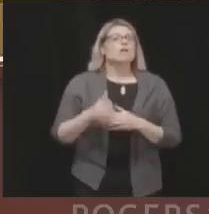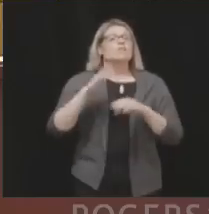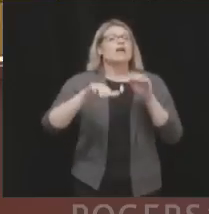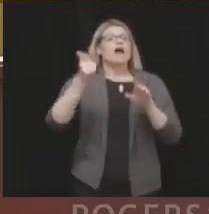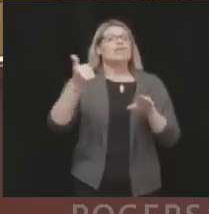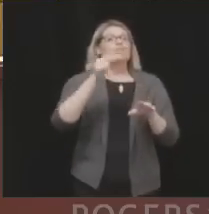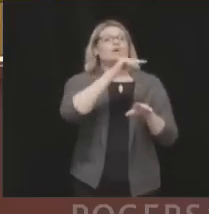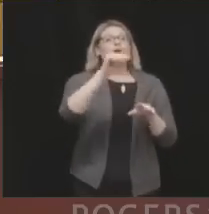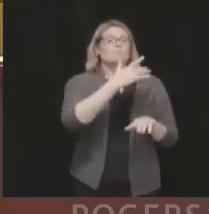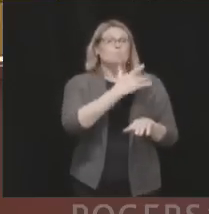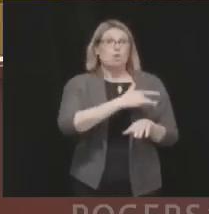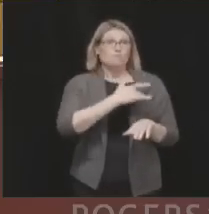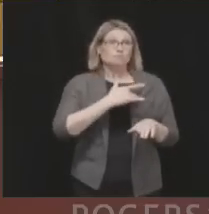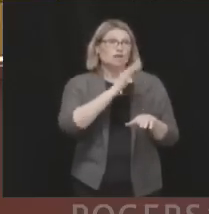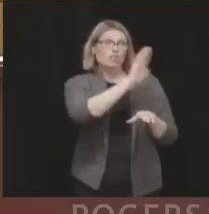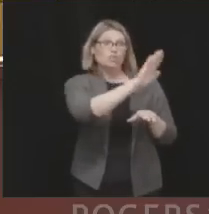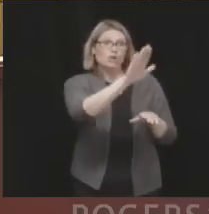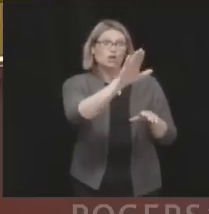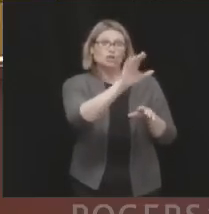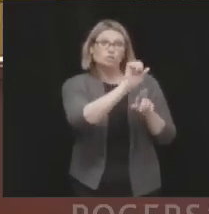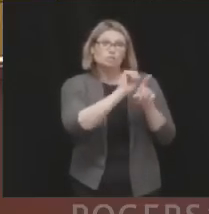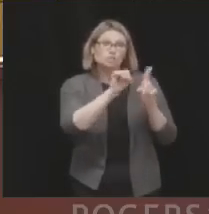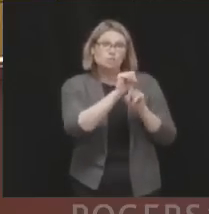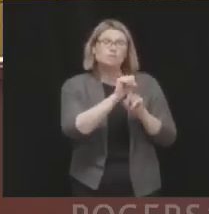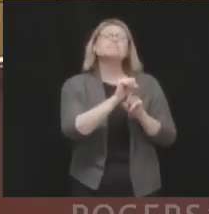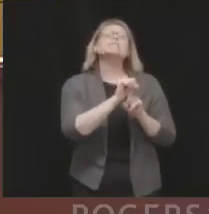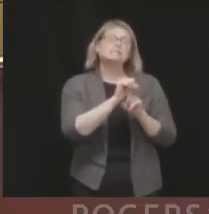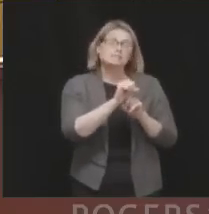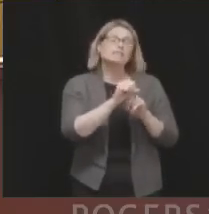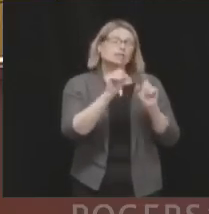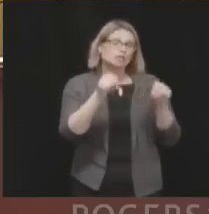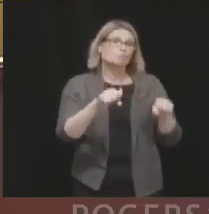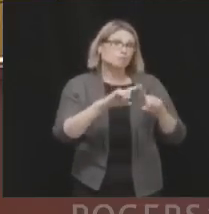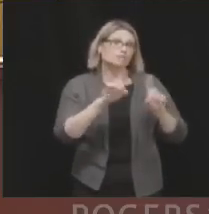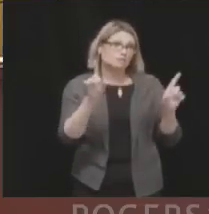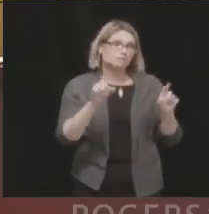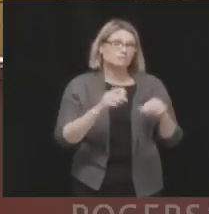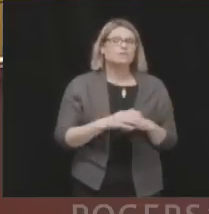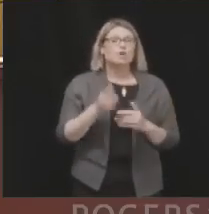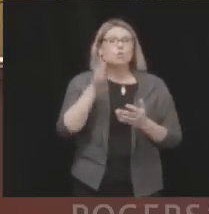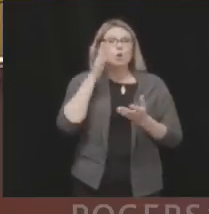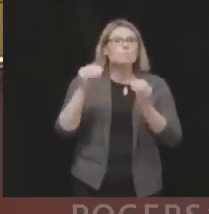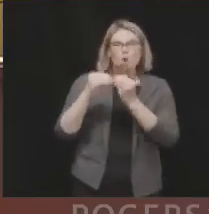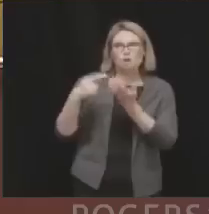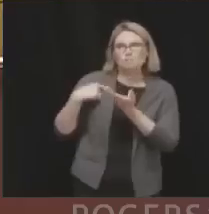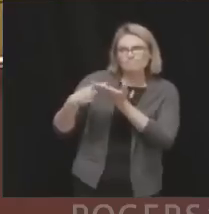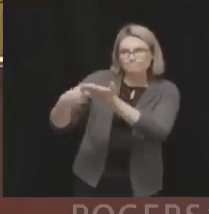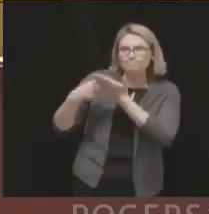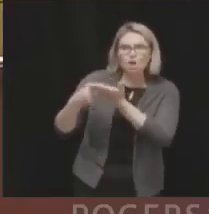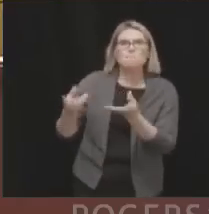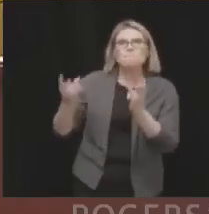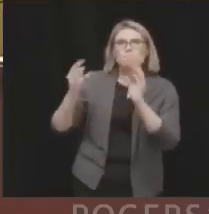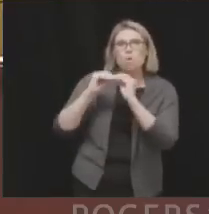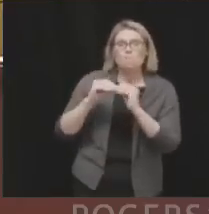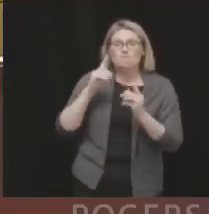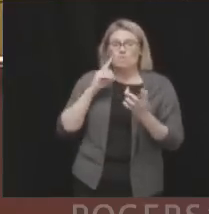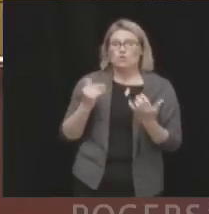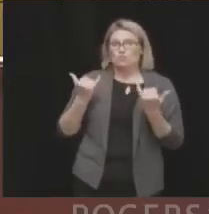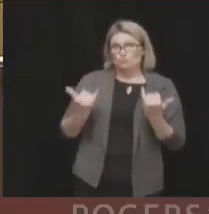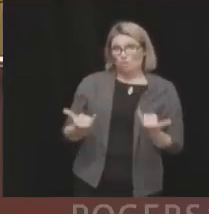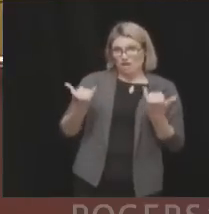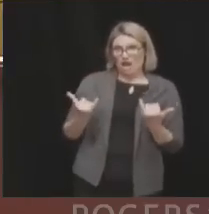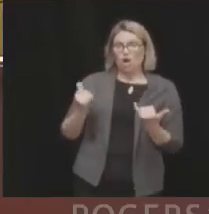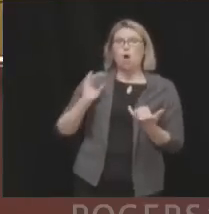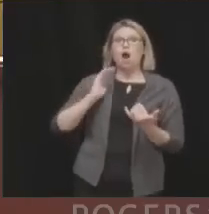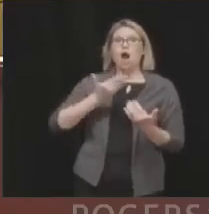remain as it is. Thank you. Just before we proceed, I'd just like to make it clear that you can pose your